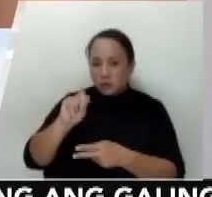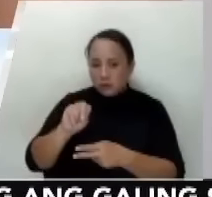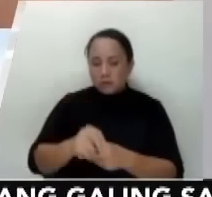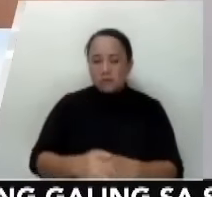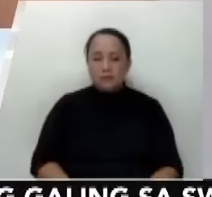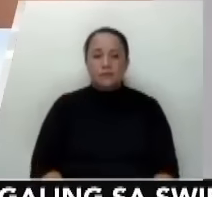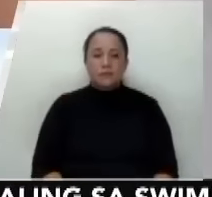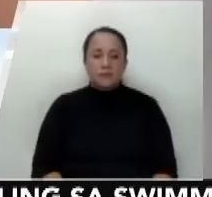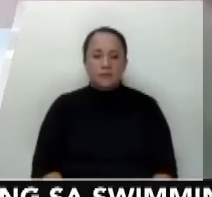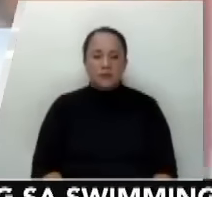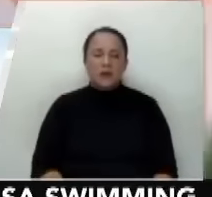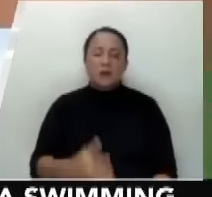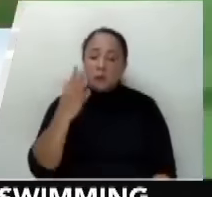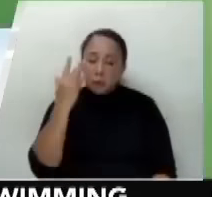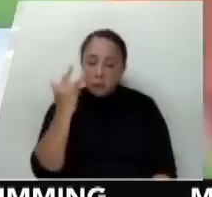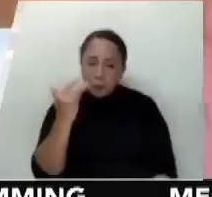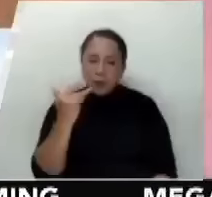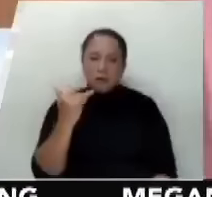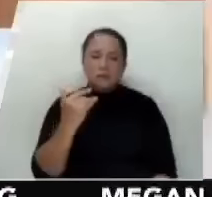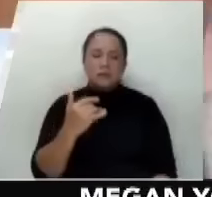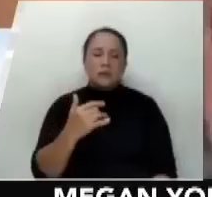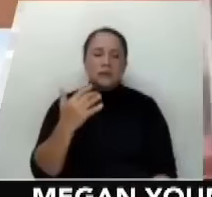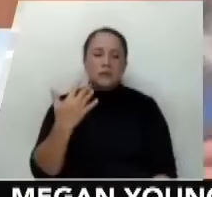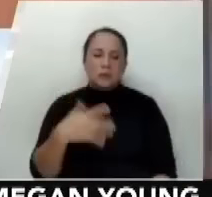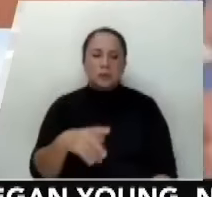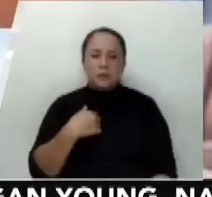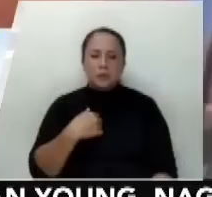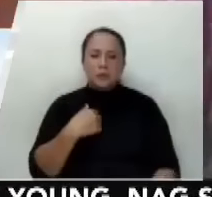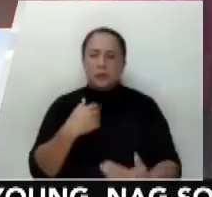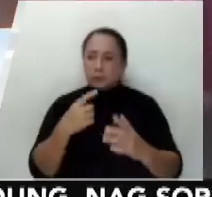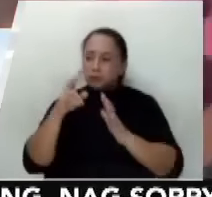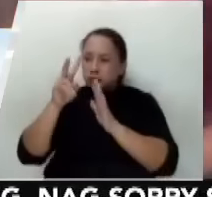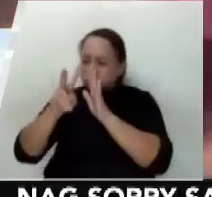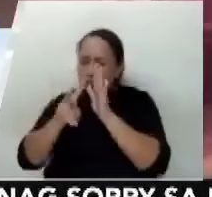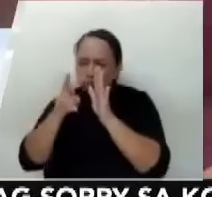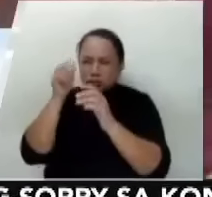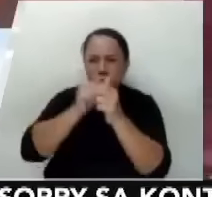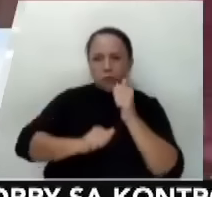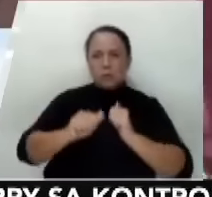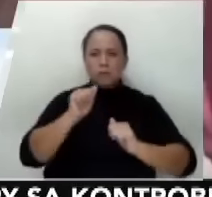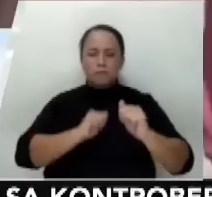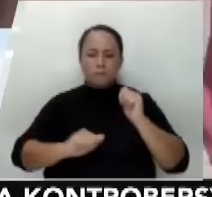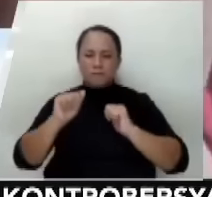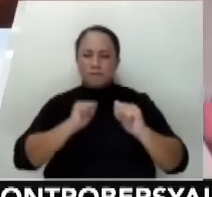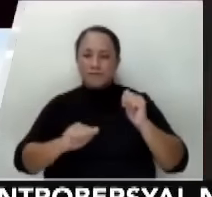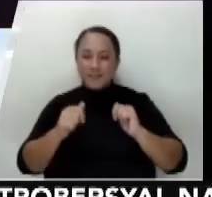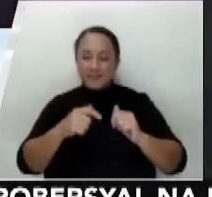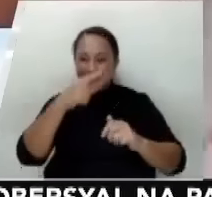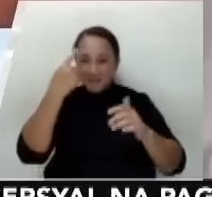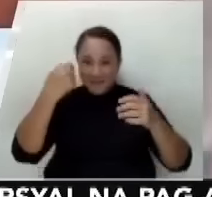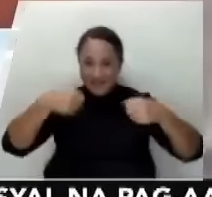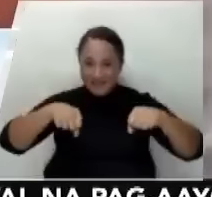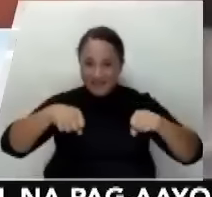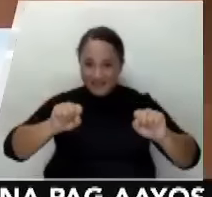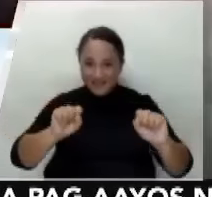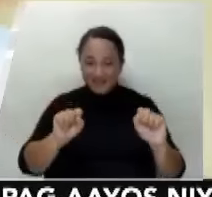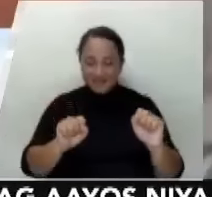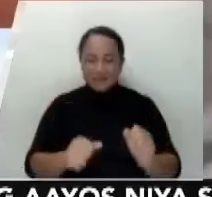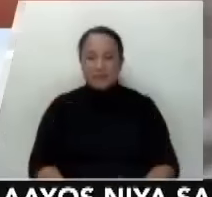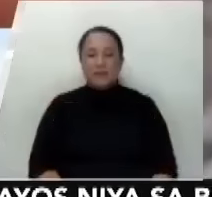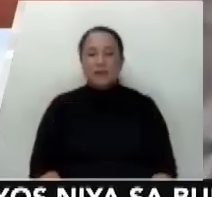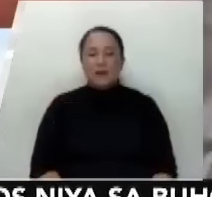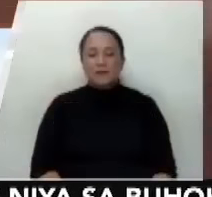Yan ay matapos kunan ang isa sa mga eksena sa top rating action series sa GMA Prime na